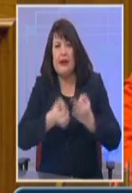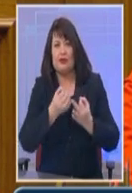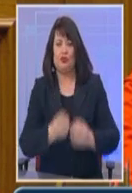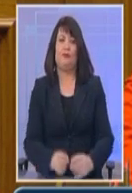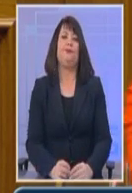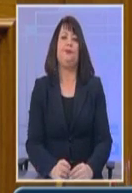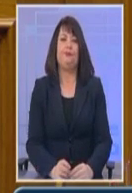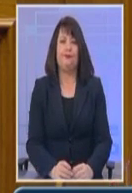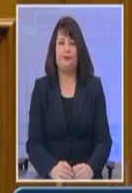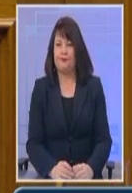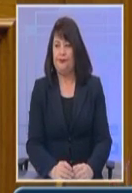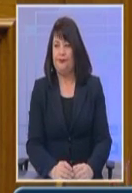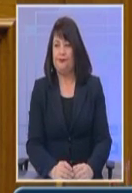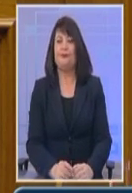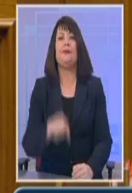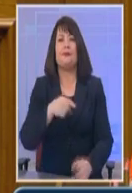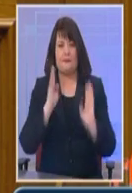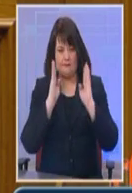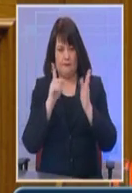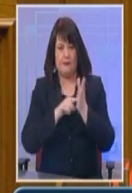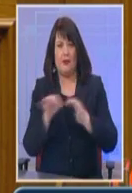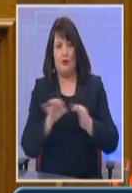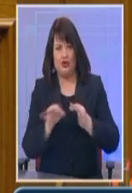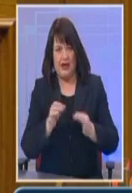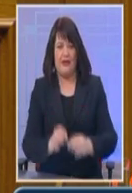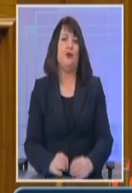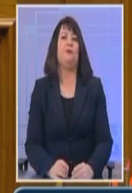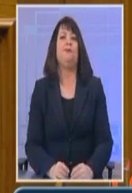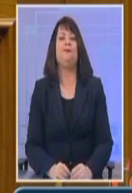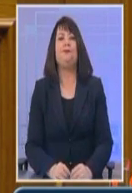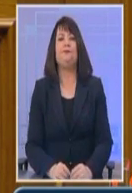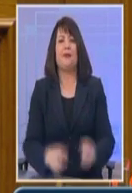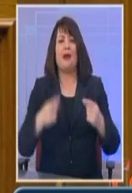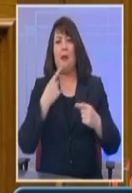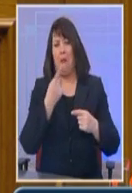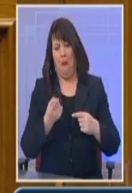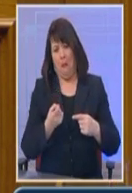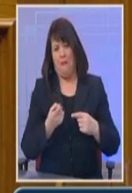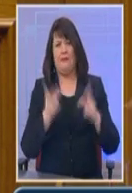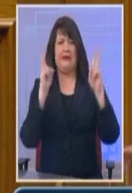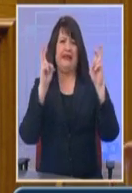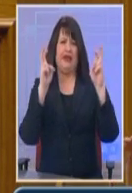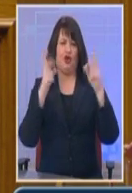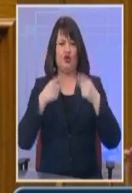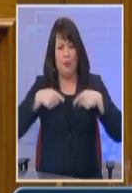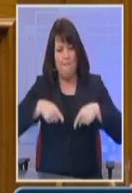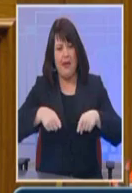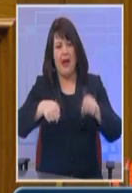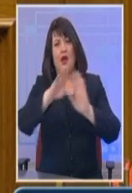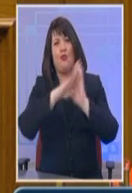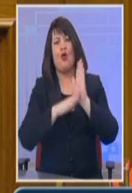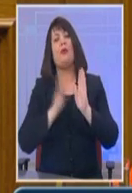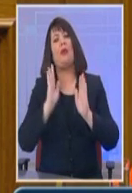Κυρίες και κύριοι βουλευτές, έρχομαι τώρα στο νομοσχέδιο. Στο δήθεν παράλληλο πρόγραμμα που δήθεν θα αντιμετώπιζε τη